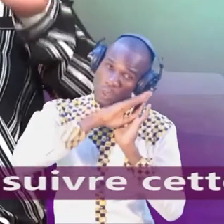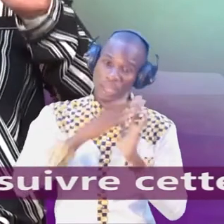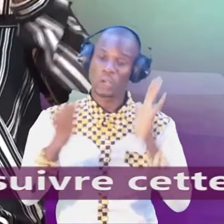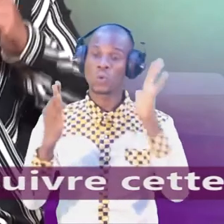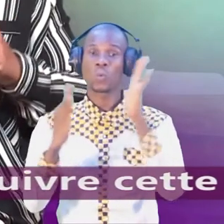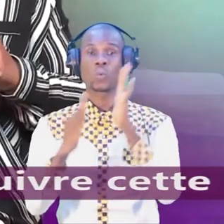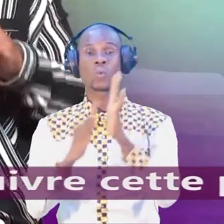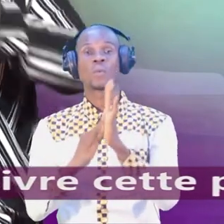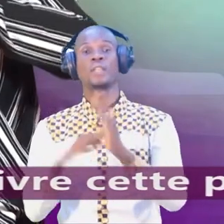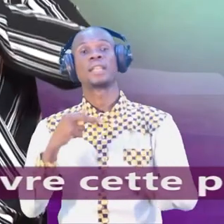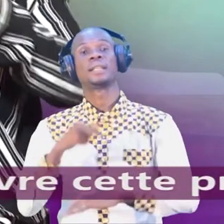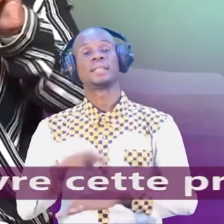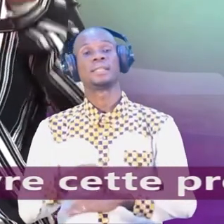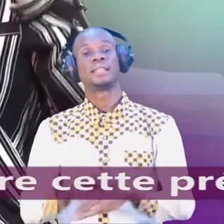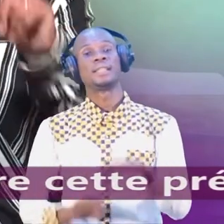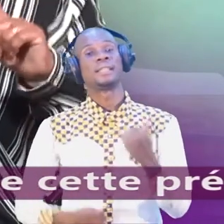Na ukitumia,